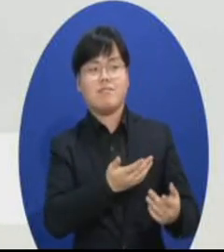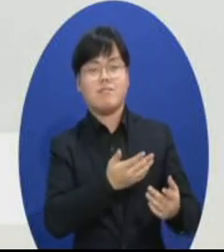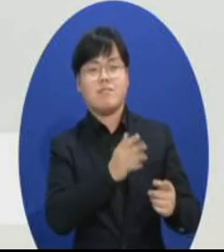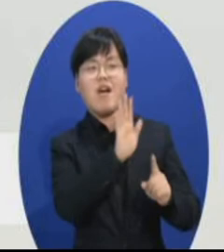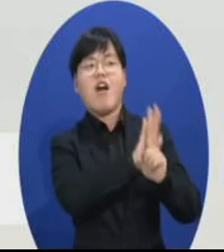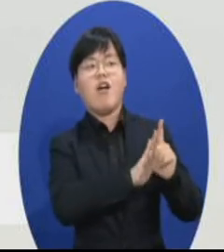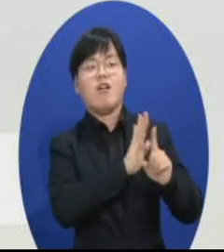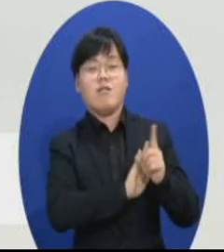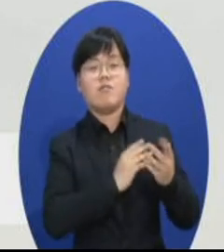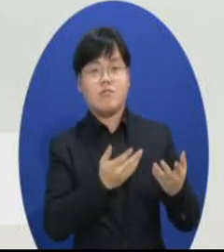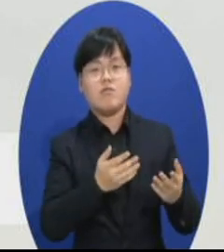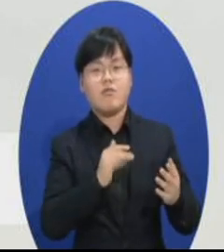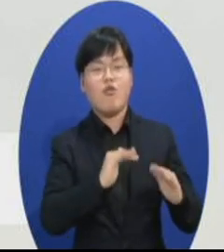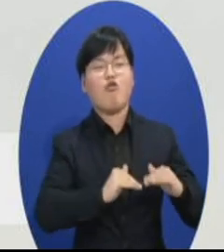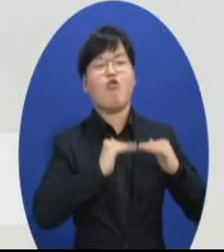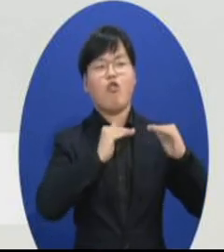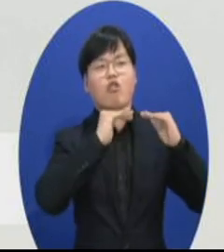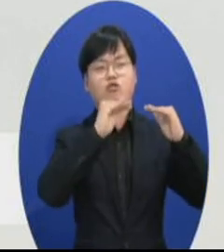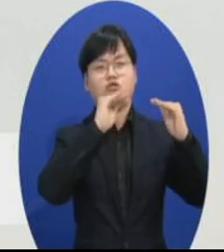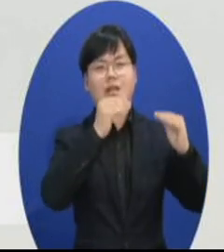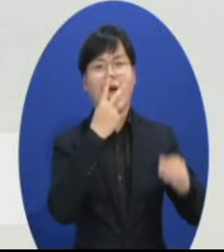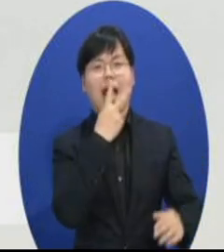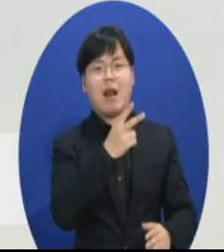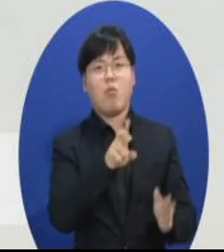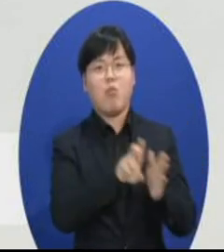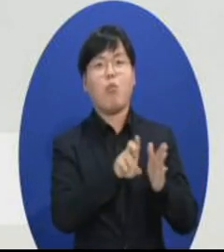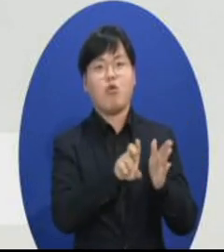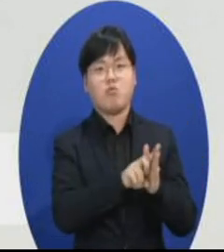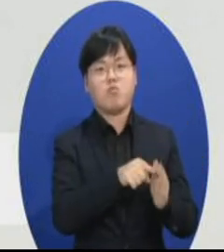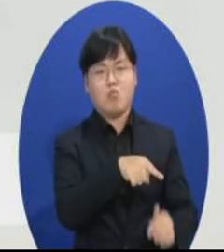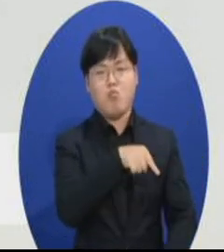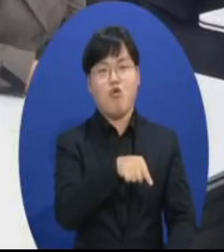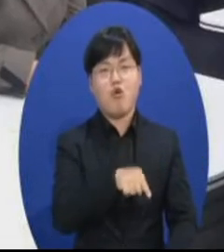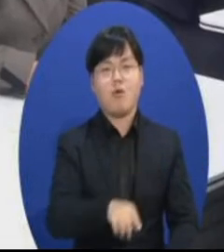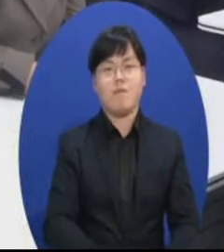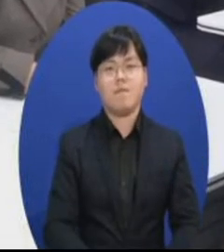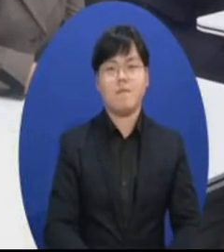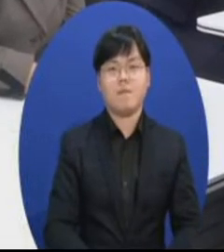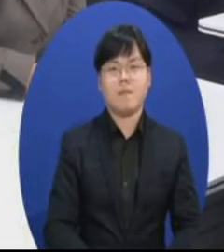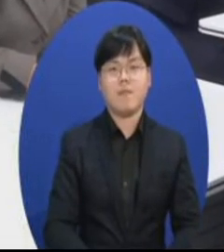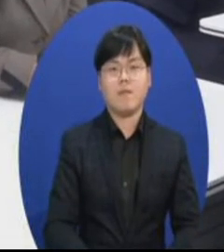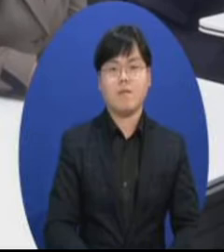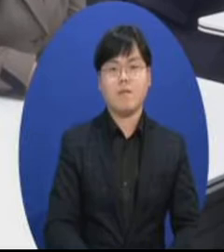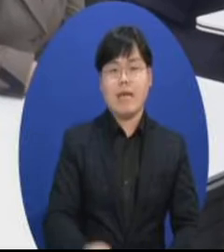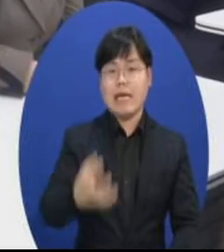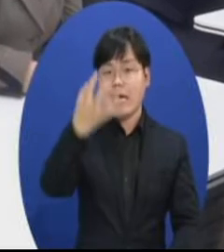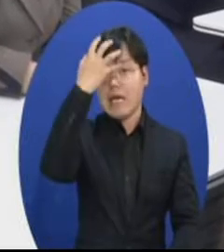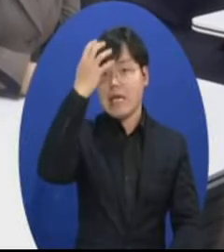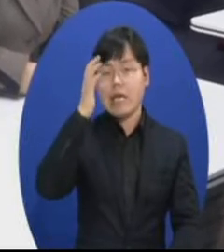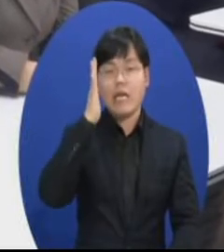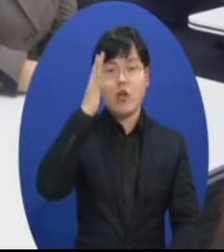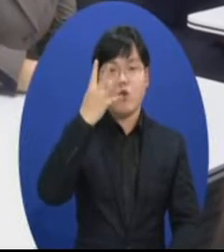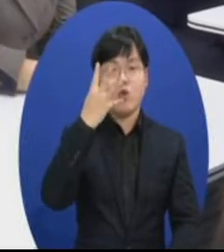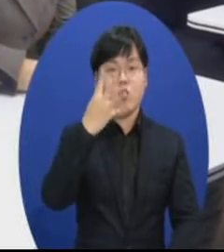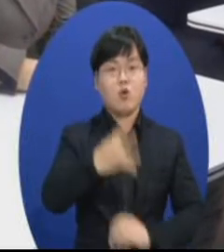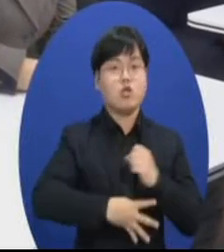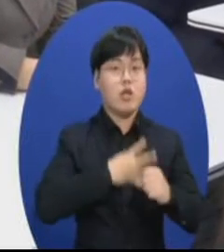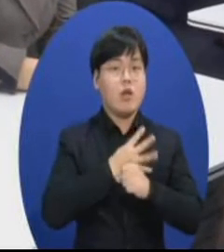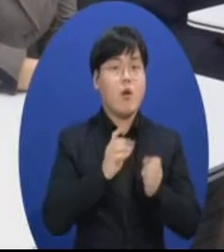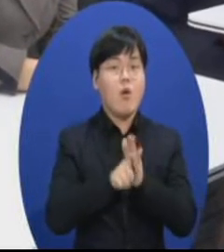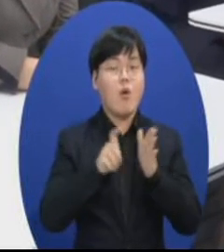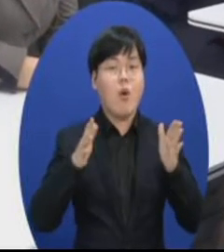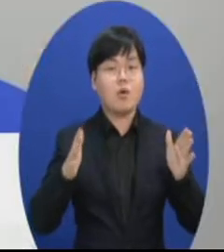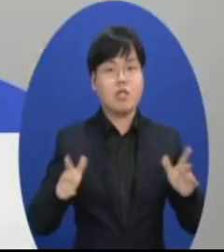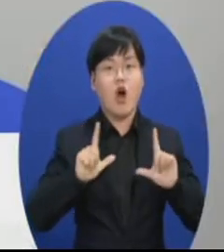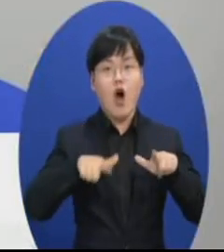орны хөгжил дэвшлийн хурдцыг тодорхойлдог ийм шалгуур гарах байх гэж бодож байгаа. Засгийн газар ирэх 4 жилд цэнгэг усны